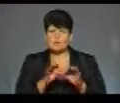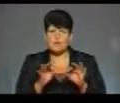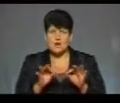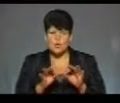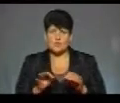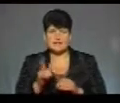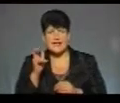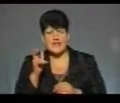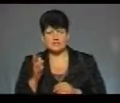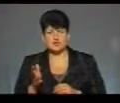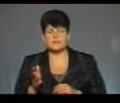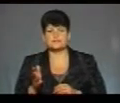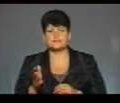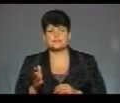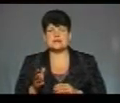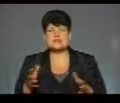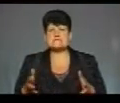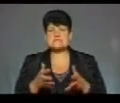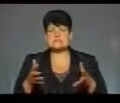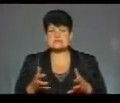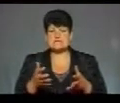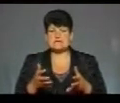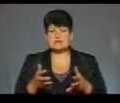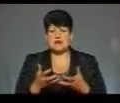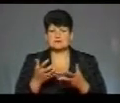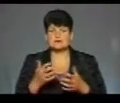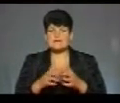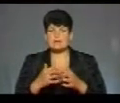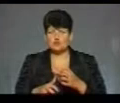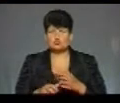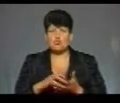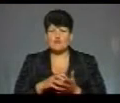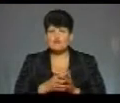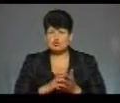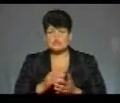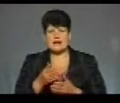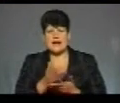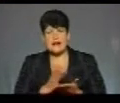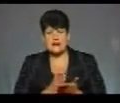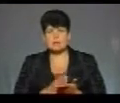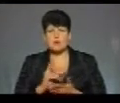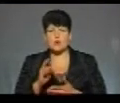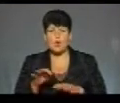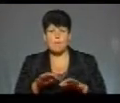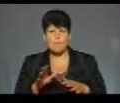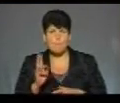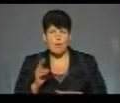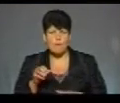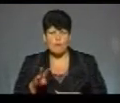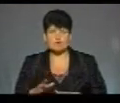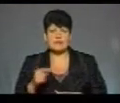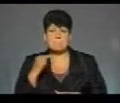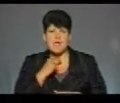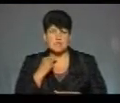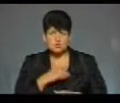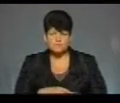гречка, салат капусняний, булочка, хліб, компот, також м'ясо. Порівняно